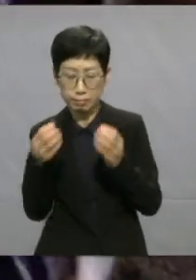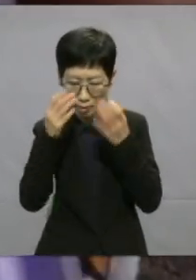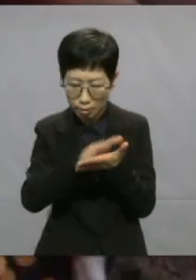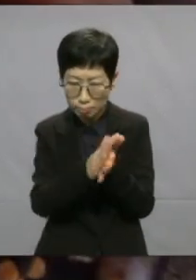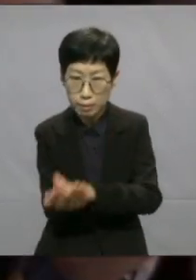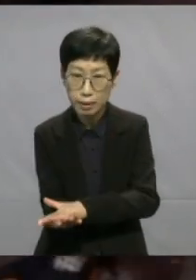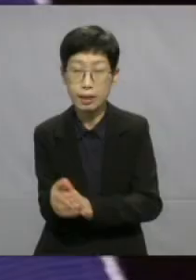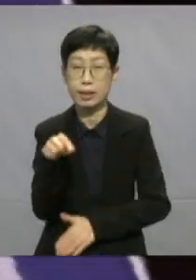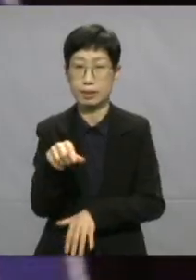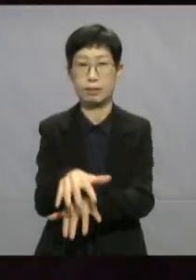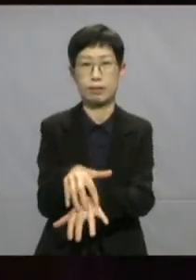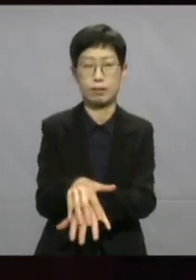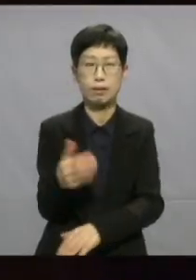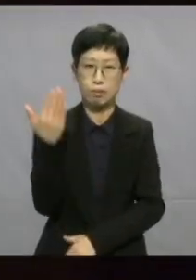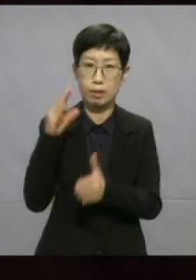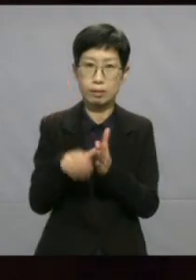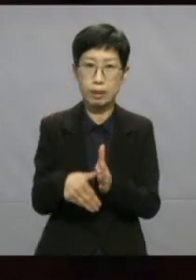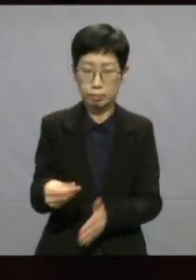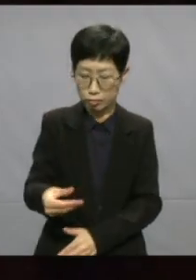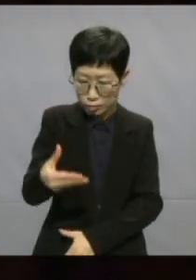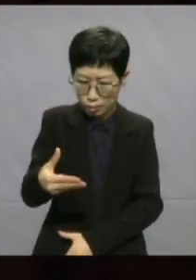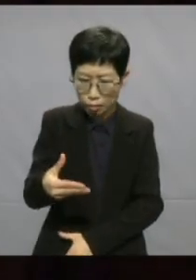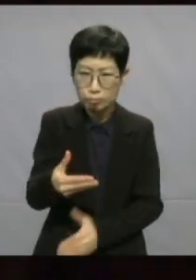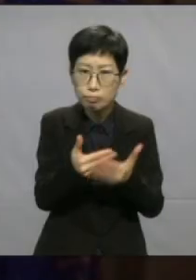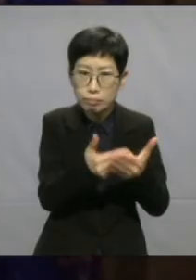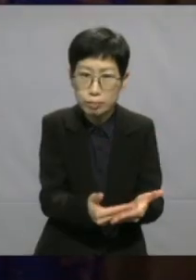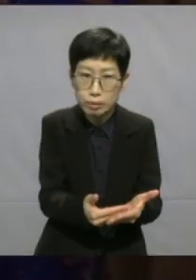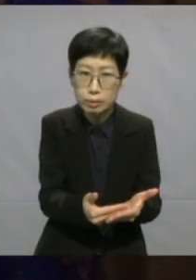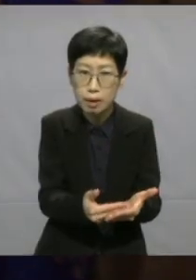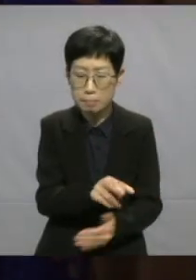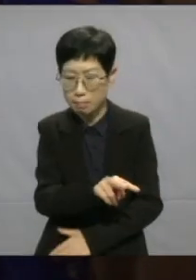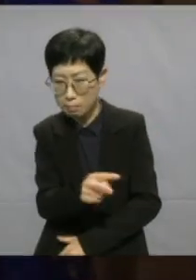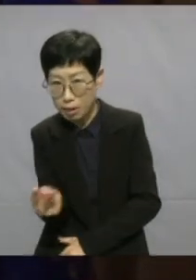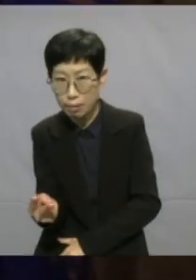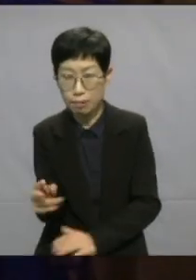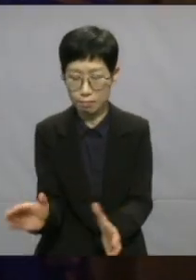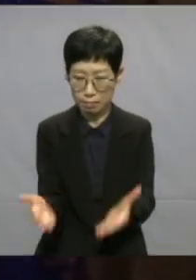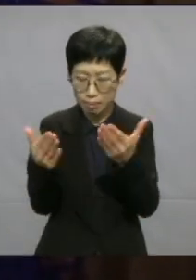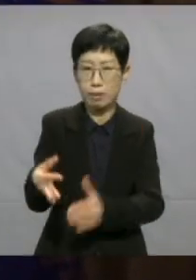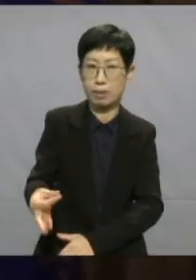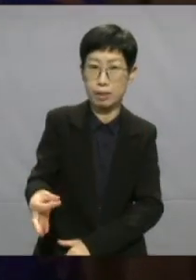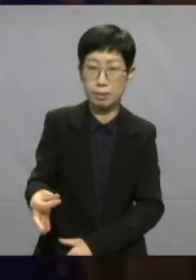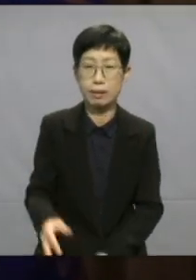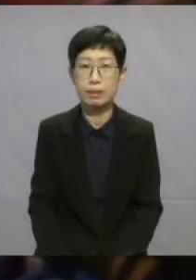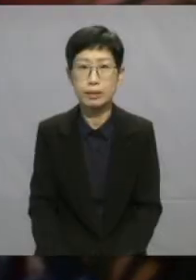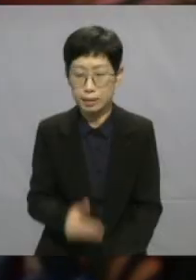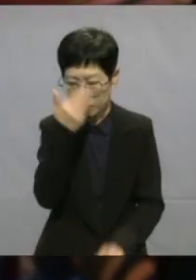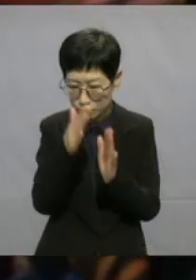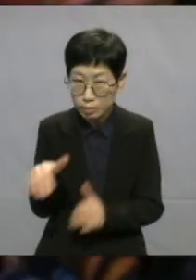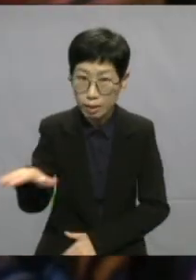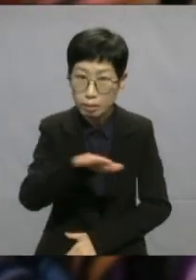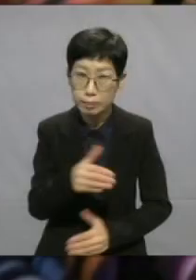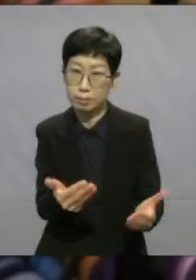있습니다. 과거 두껍고 무거운 천은 가볍고 얇은 소재로 변신했는데요. 젊은 소비층을